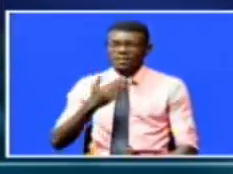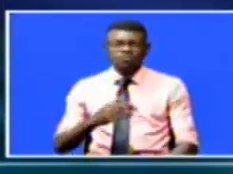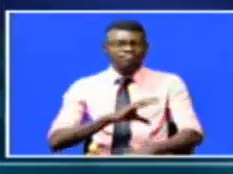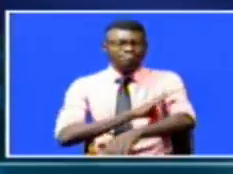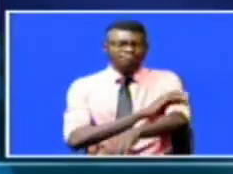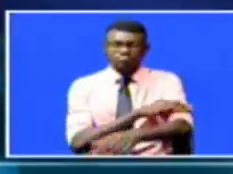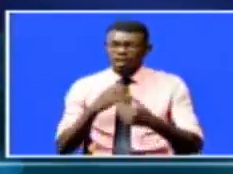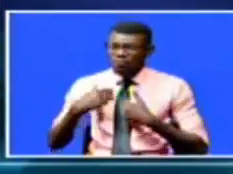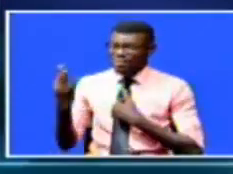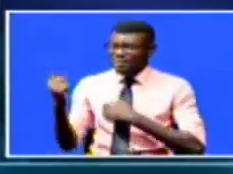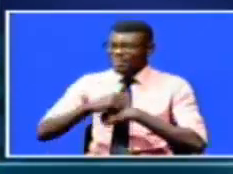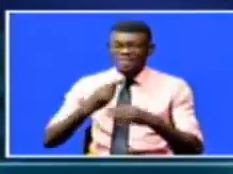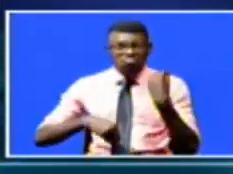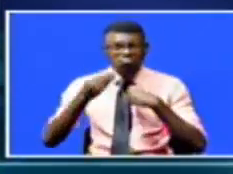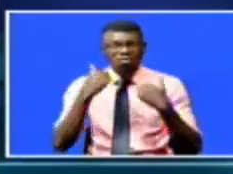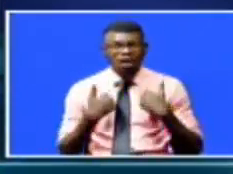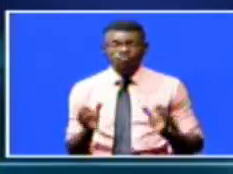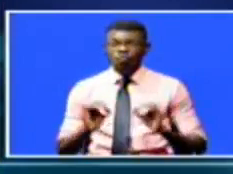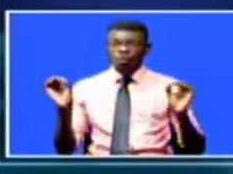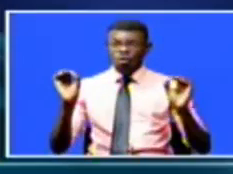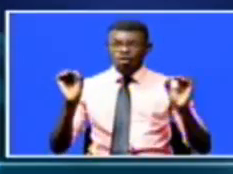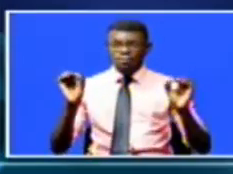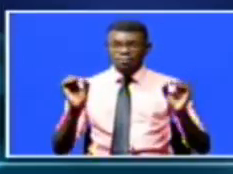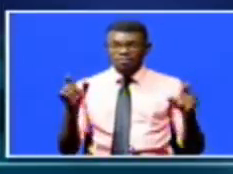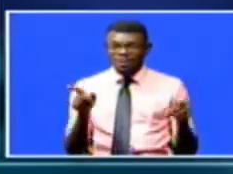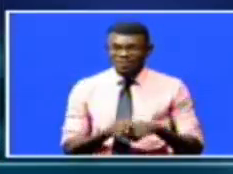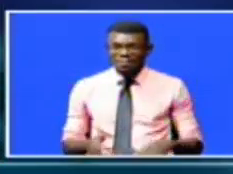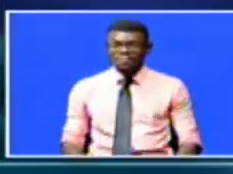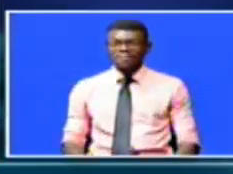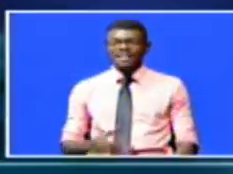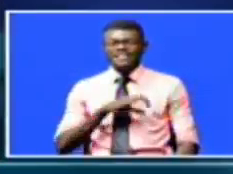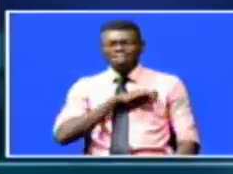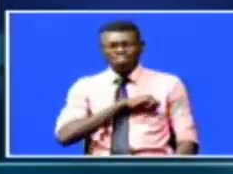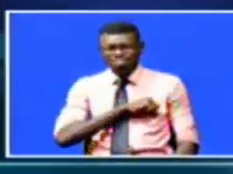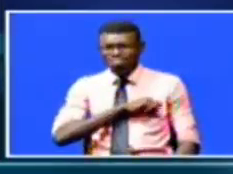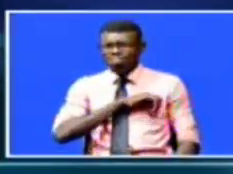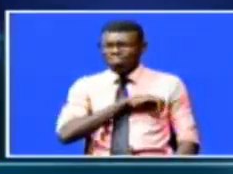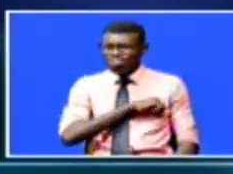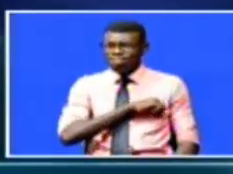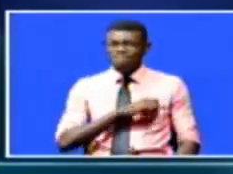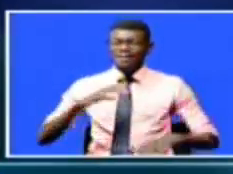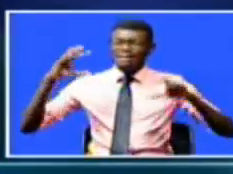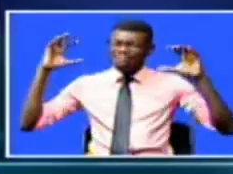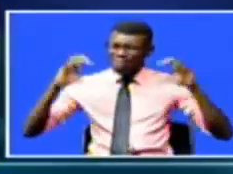eaten anything for 3 days now. On top of that, she has to bear with a heavy downpour at night.